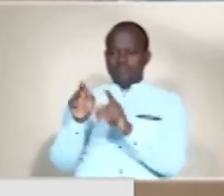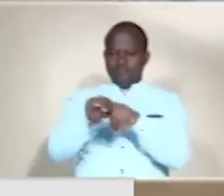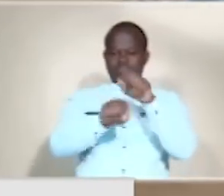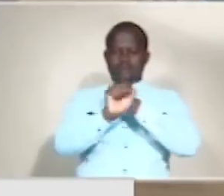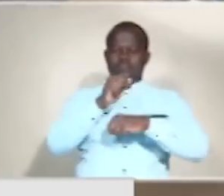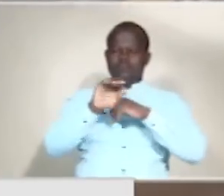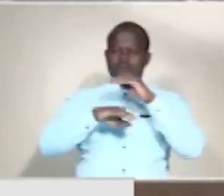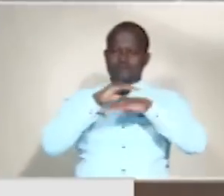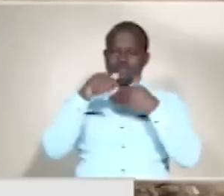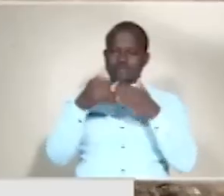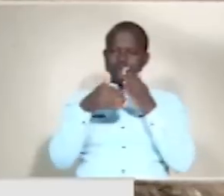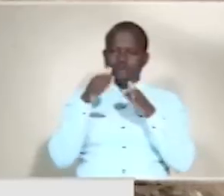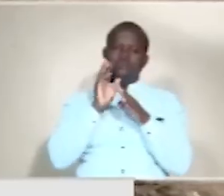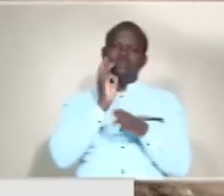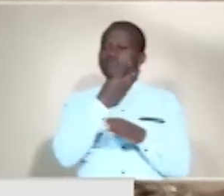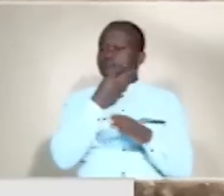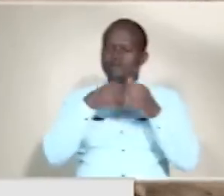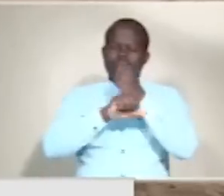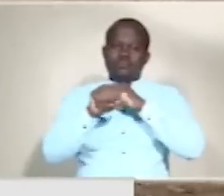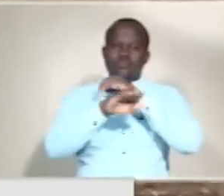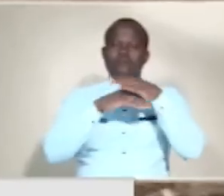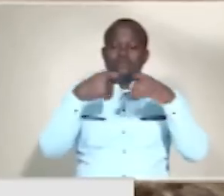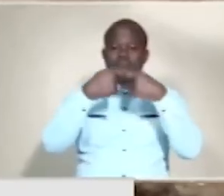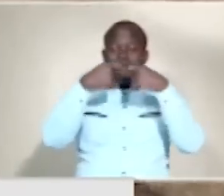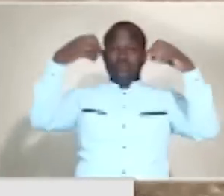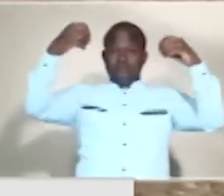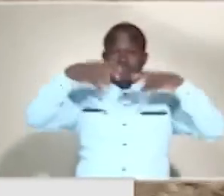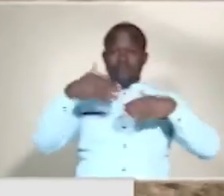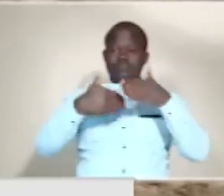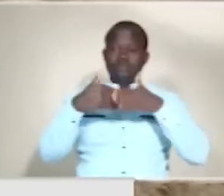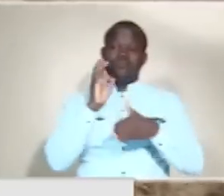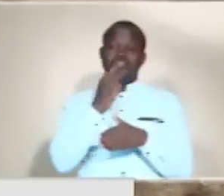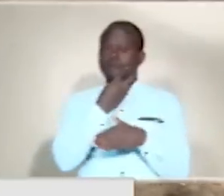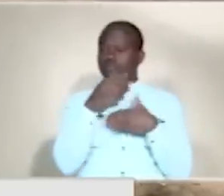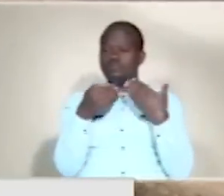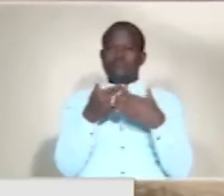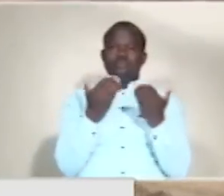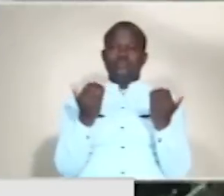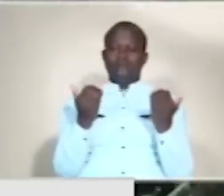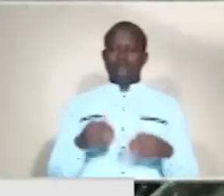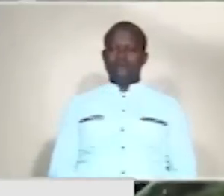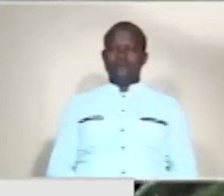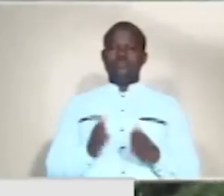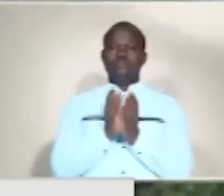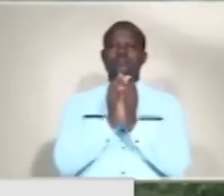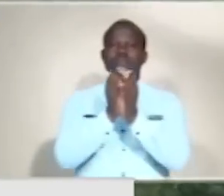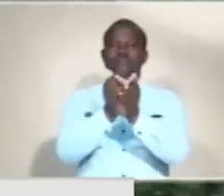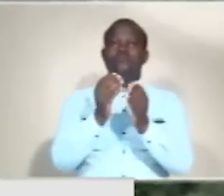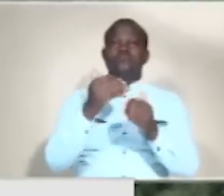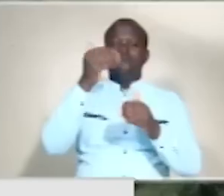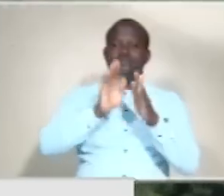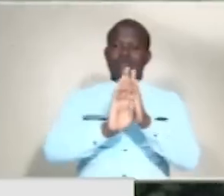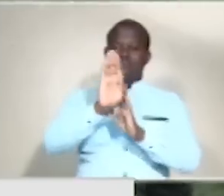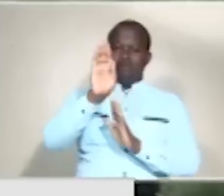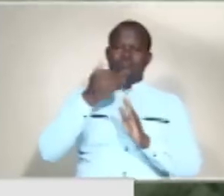bigenda byubakwa by'amazi ndetse n'ibikorwa remezo by'amashanyarazi bishyirwa ku ruhande rw'umuhanda ntabwo bishyirwamo hagati mu muhanda Rusizi ni umujyi ugenda ukura ugira